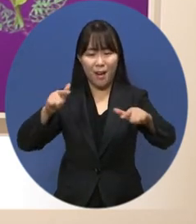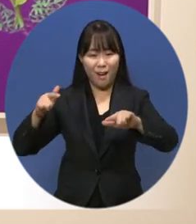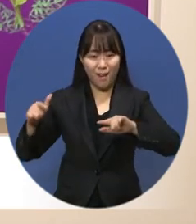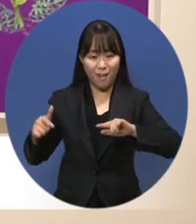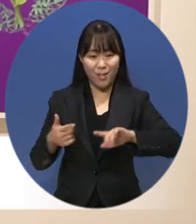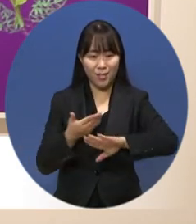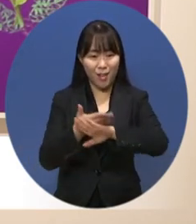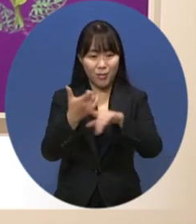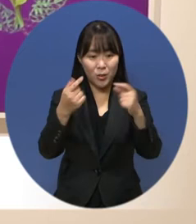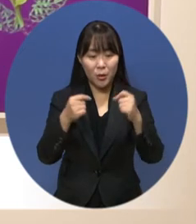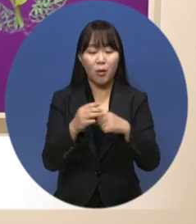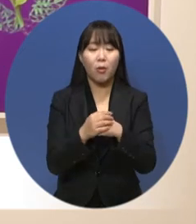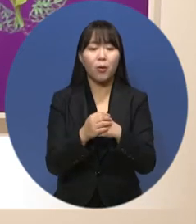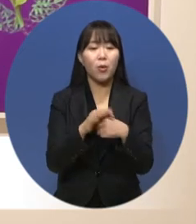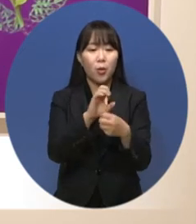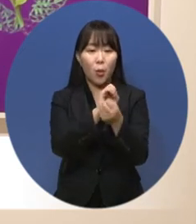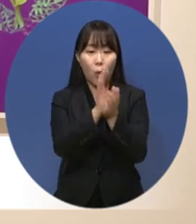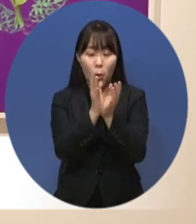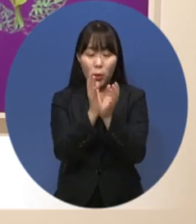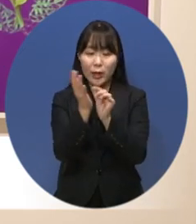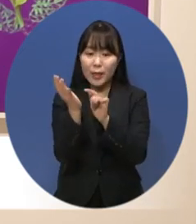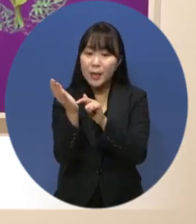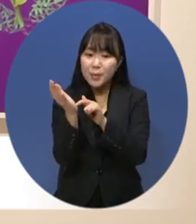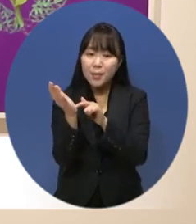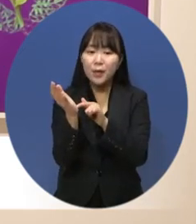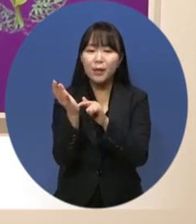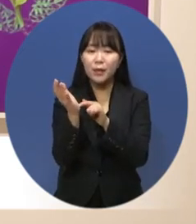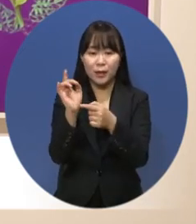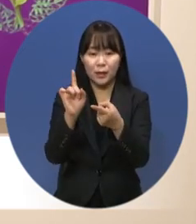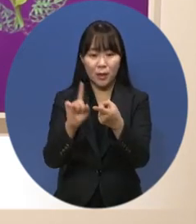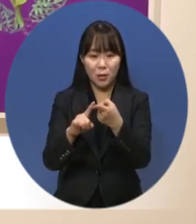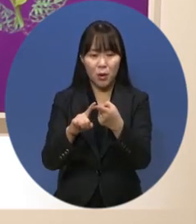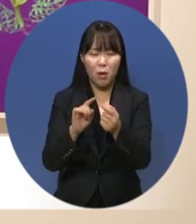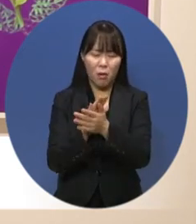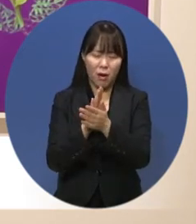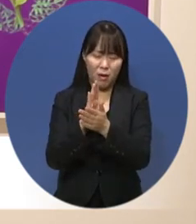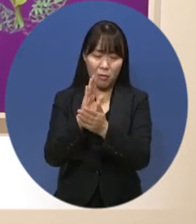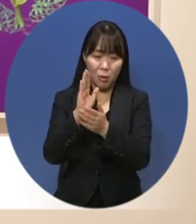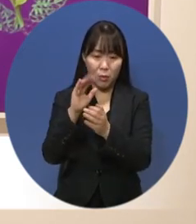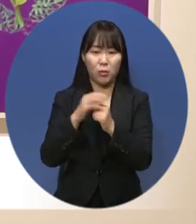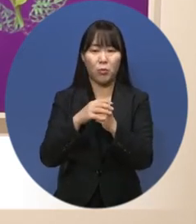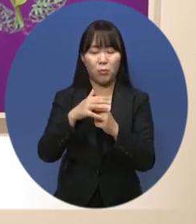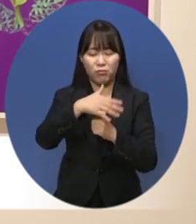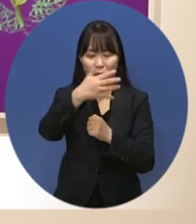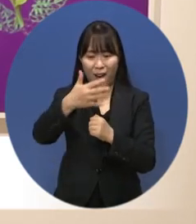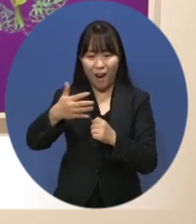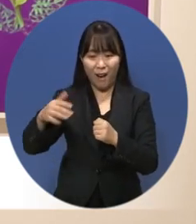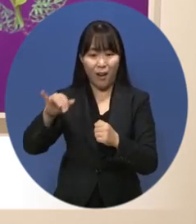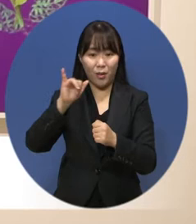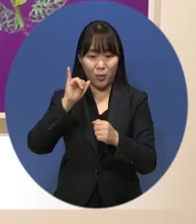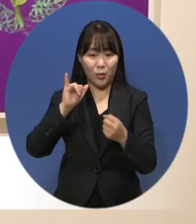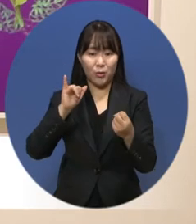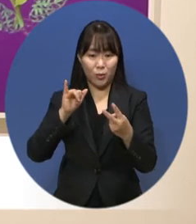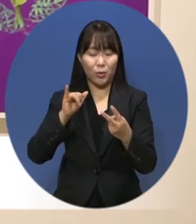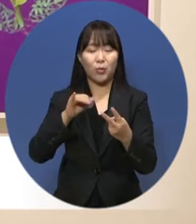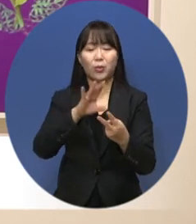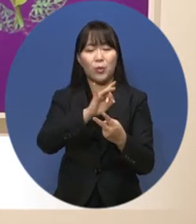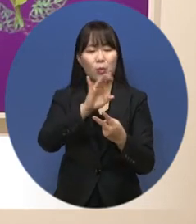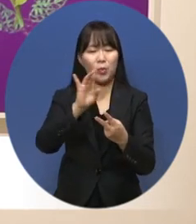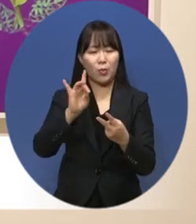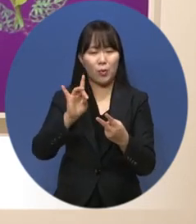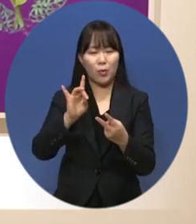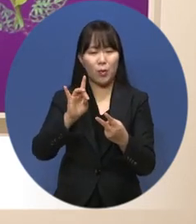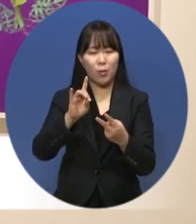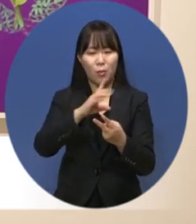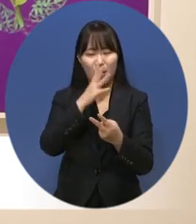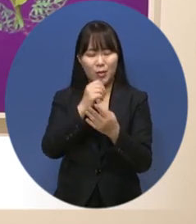아이리스 꽃 잎 자체가 어 하 려 하고 굴곡 찌고 아니면